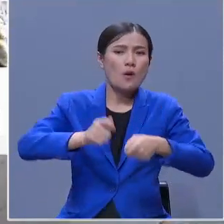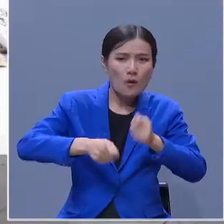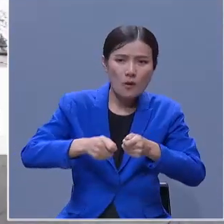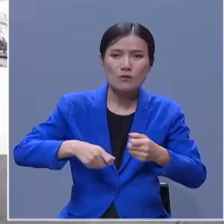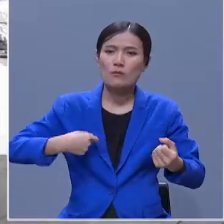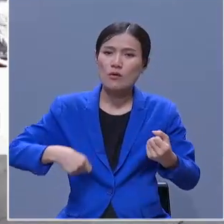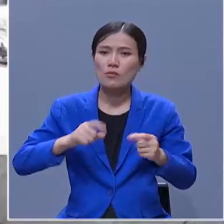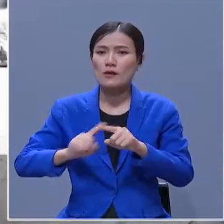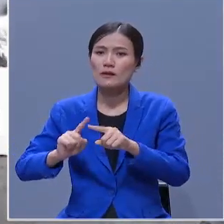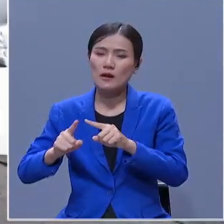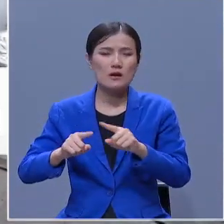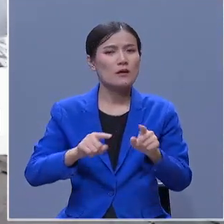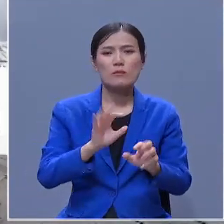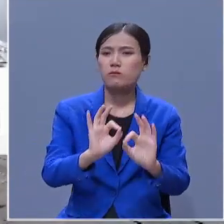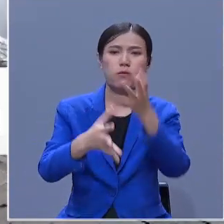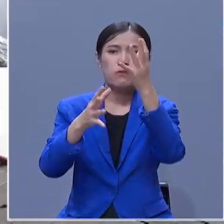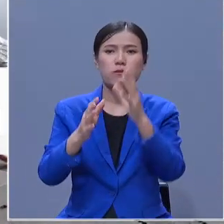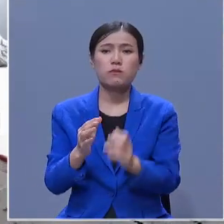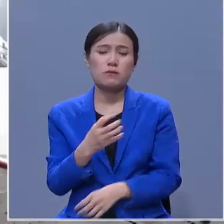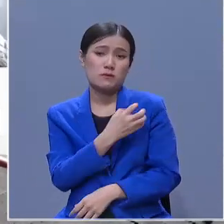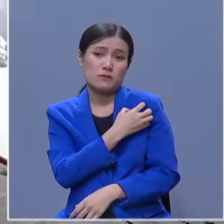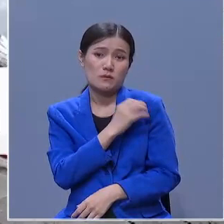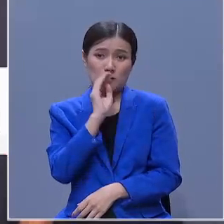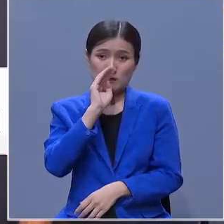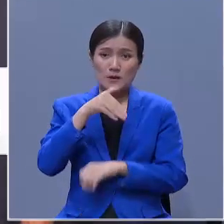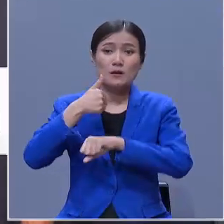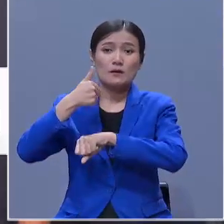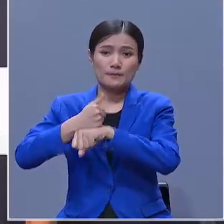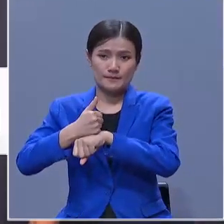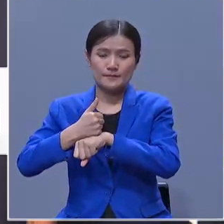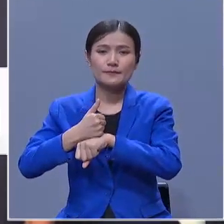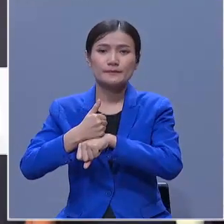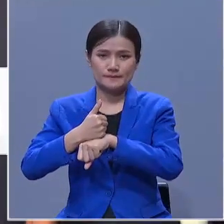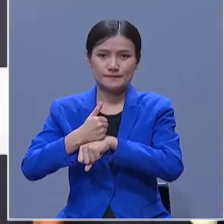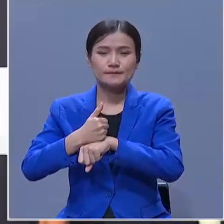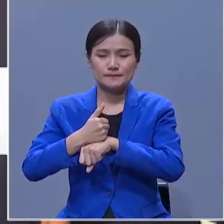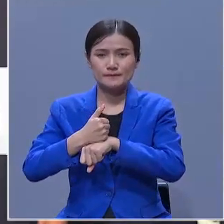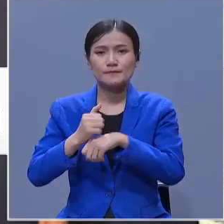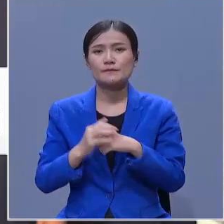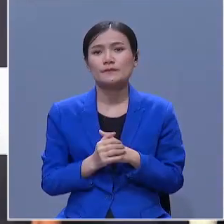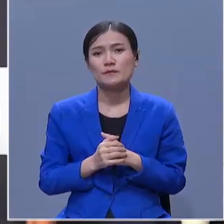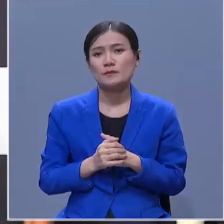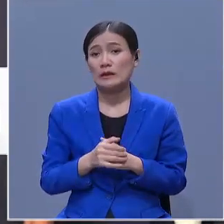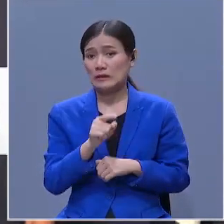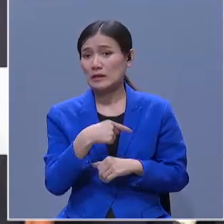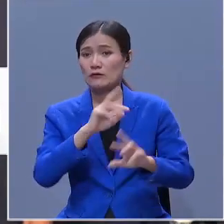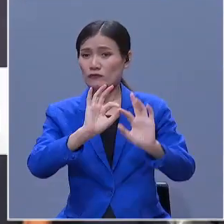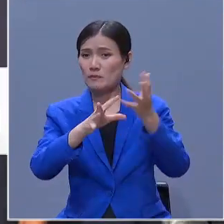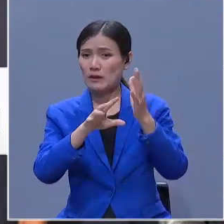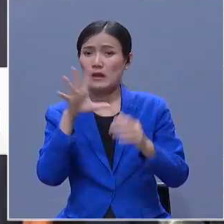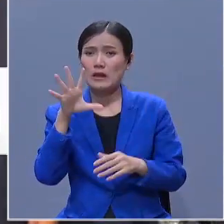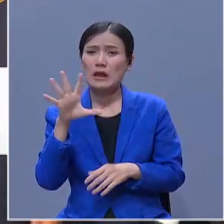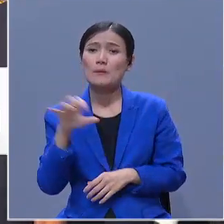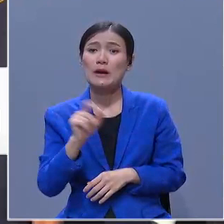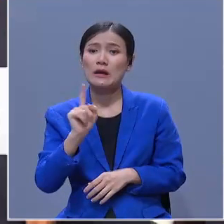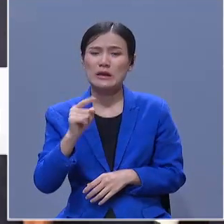งหมดทางด้านของนายกเทศมนตรีตำบลหนองเสม็ดคุณกิติพงษ์อยู่ละออก็บอกนะครับว่าสาเหตุเบื้องต้นน่าจะมาจากไฟฟ้า